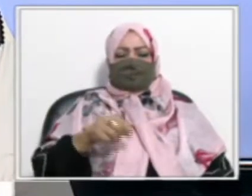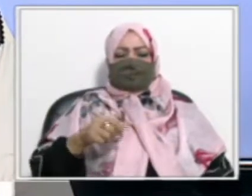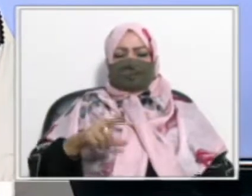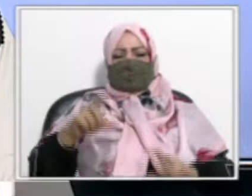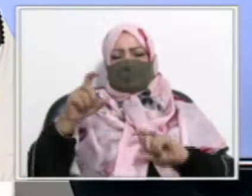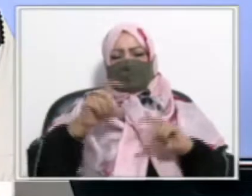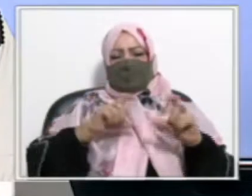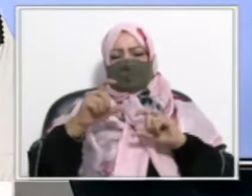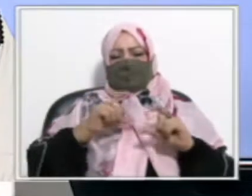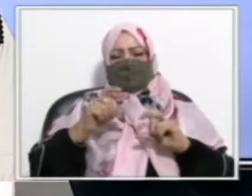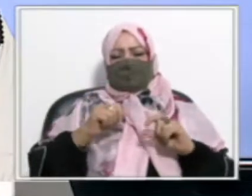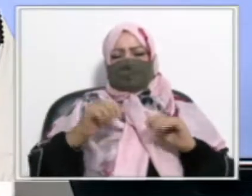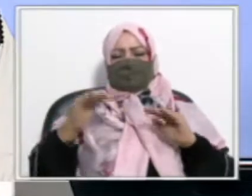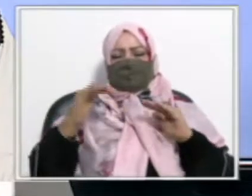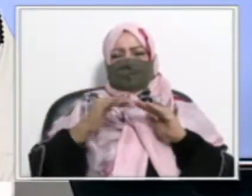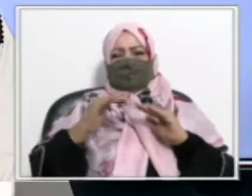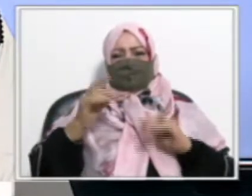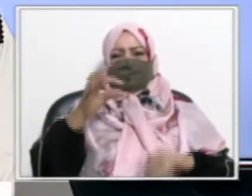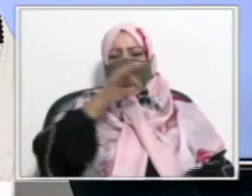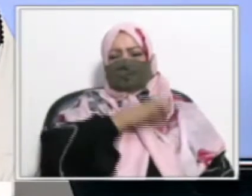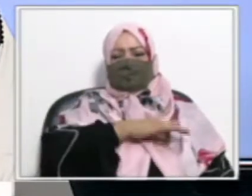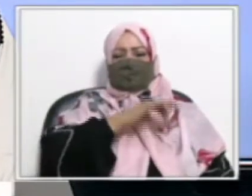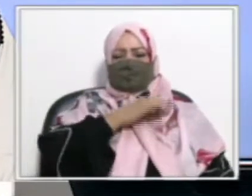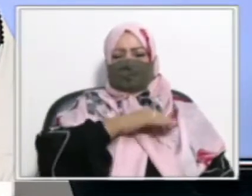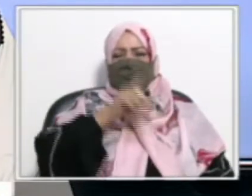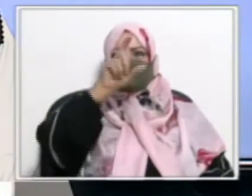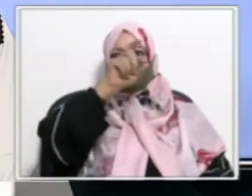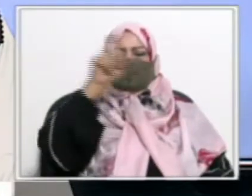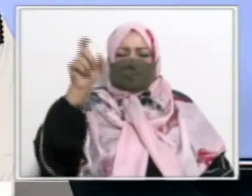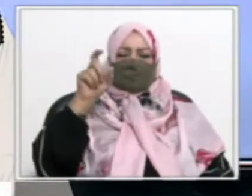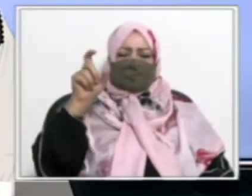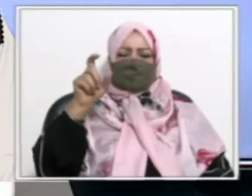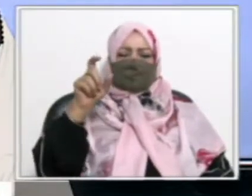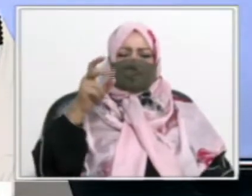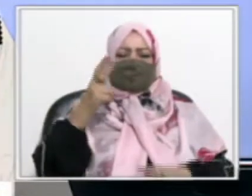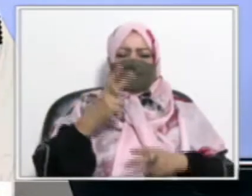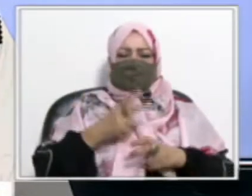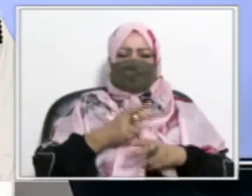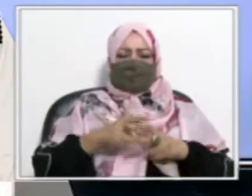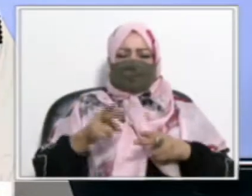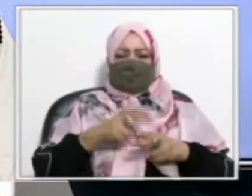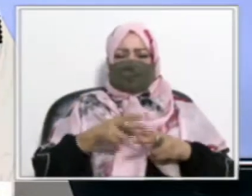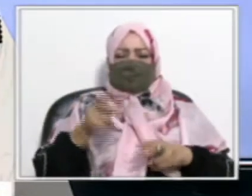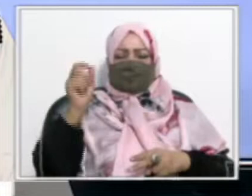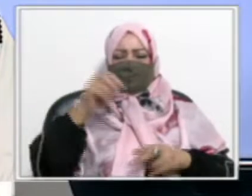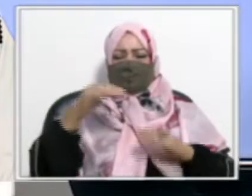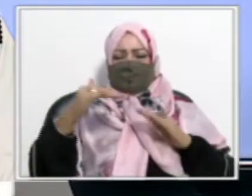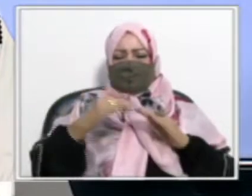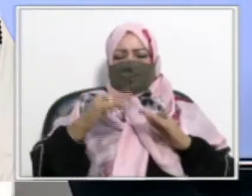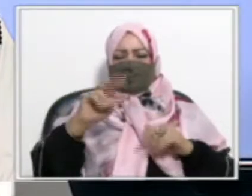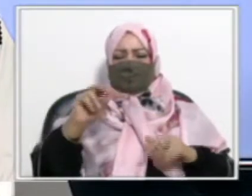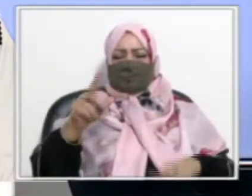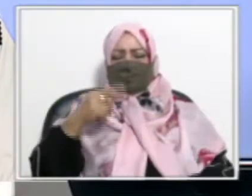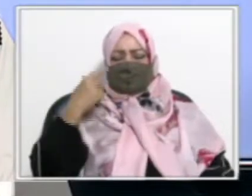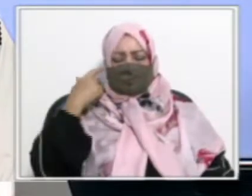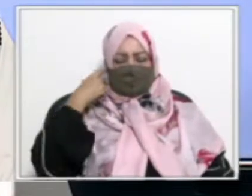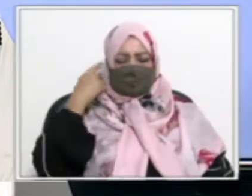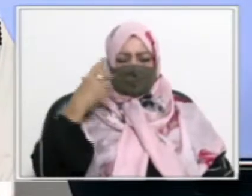حاضر، تسمع الجواب. أنت عندك خلفية على كيفية صورة المرابحة التي تقصدها، وإلا كمصطلح عام